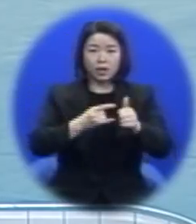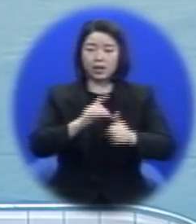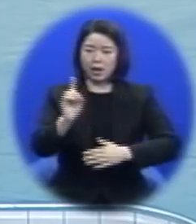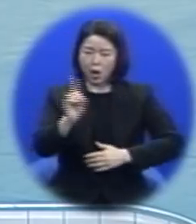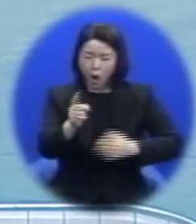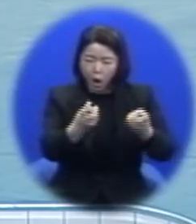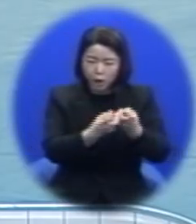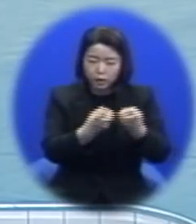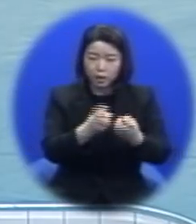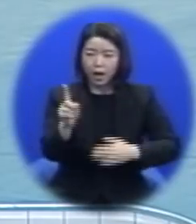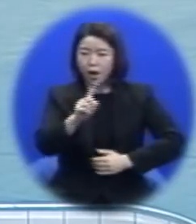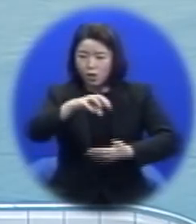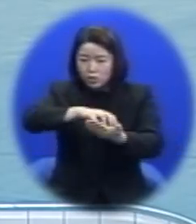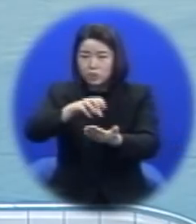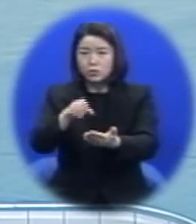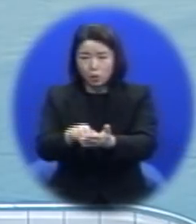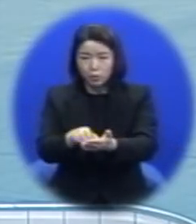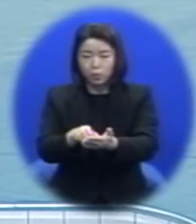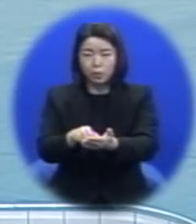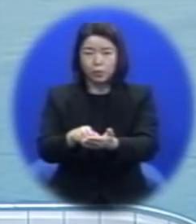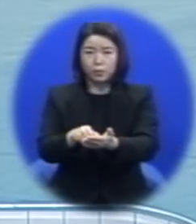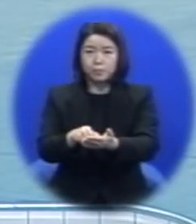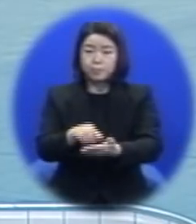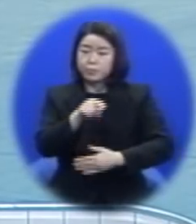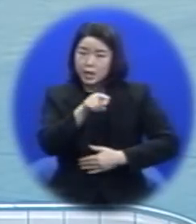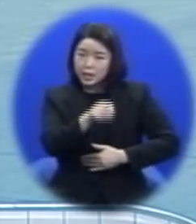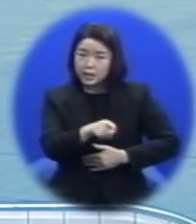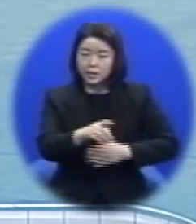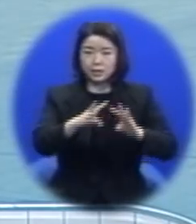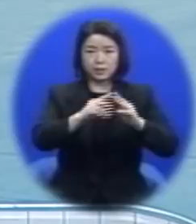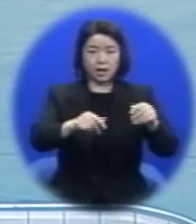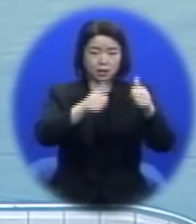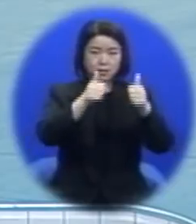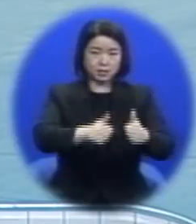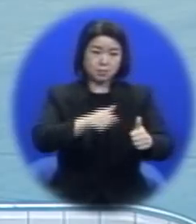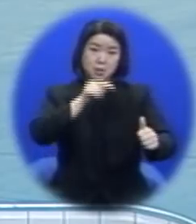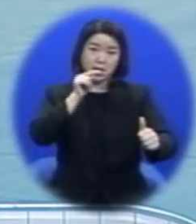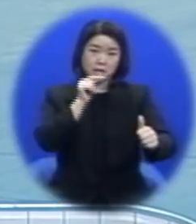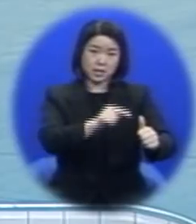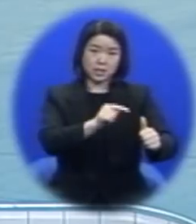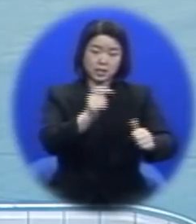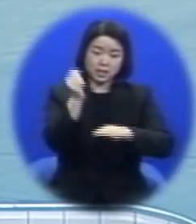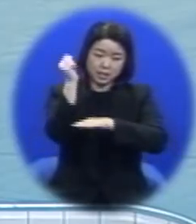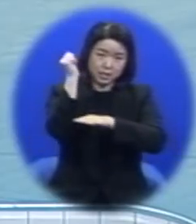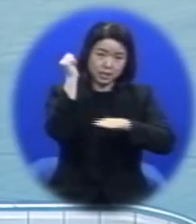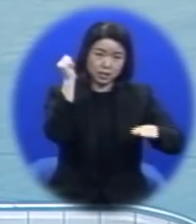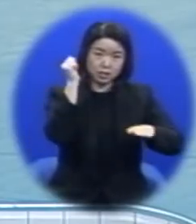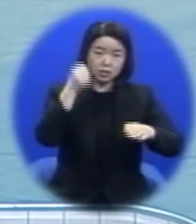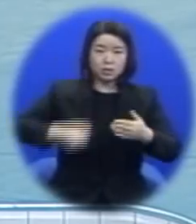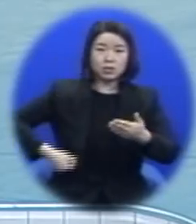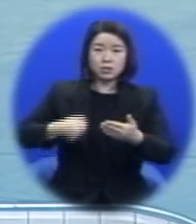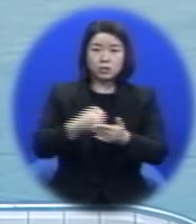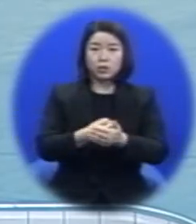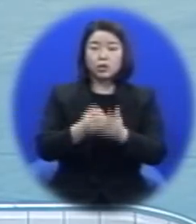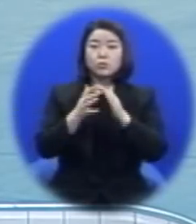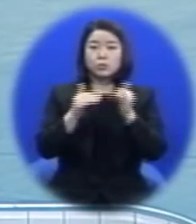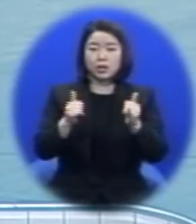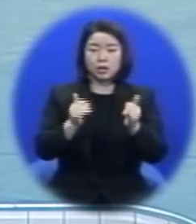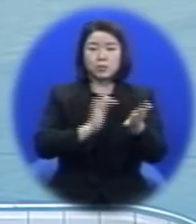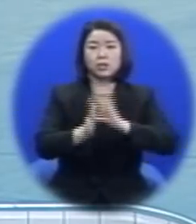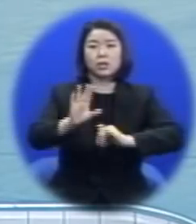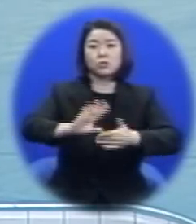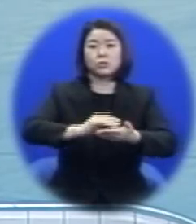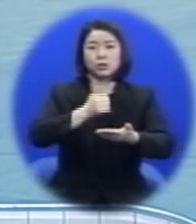어떻게 어느 정도 이 땅을 심판하라고 하는 기준을 정해주신 분이 예수 그리스도이십니다.